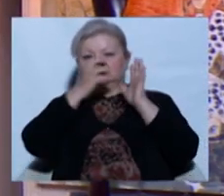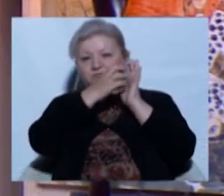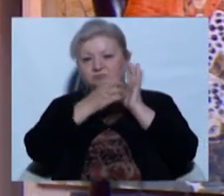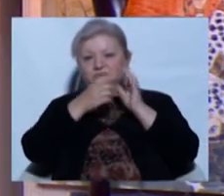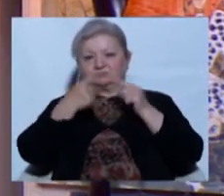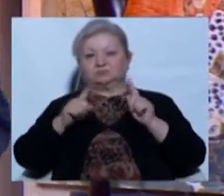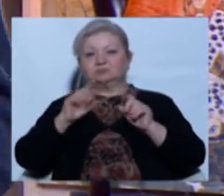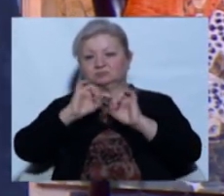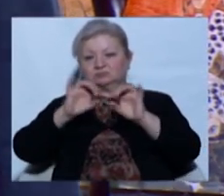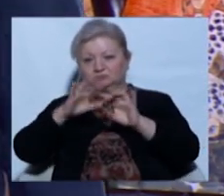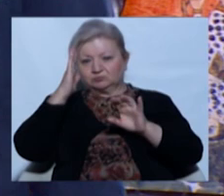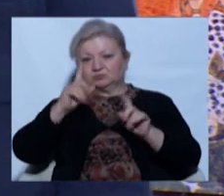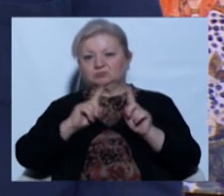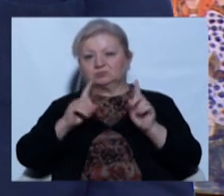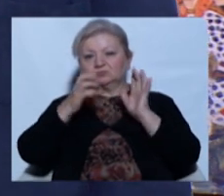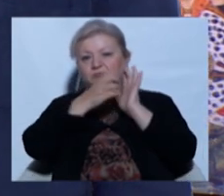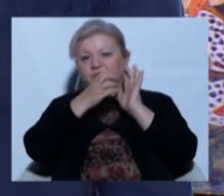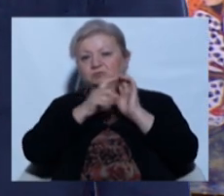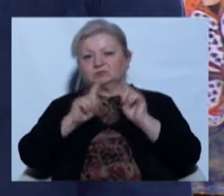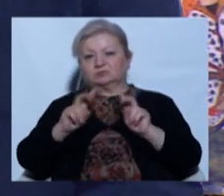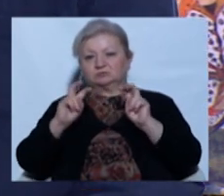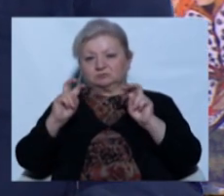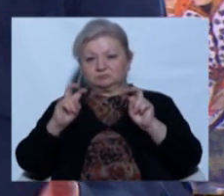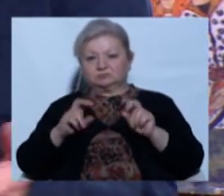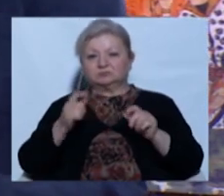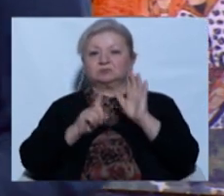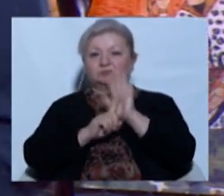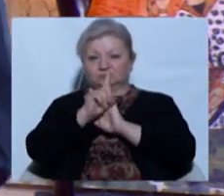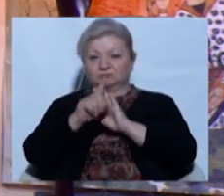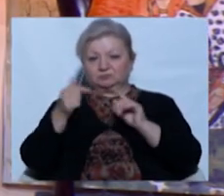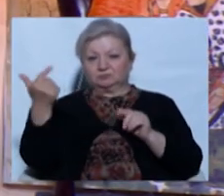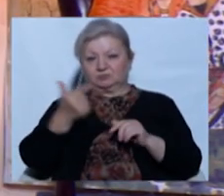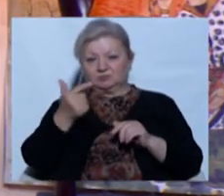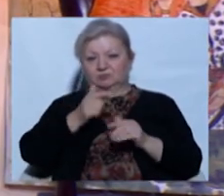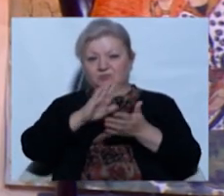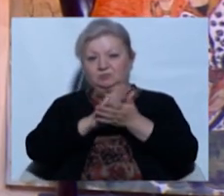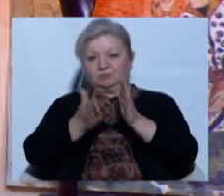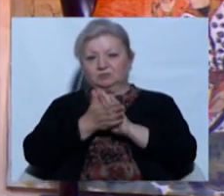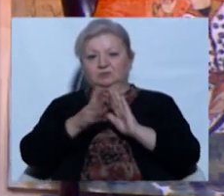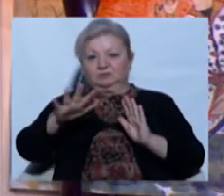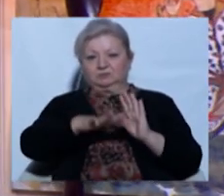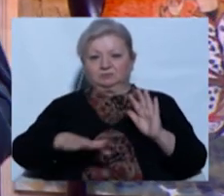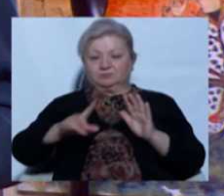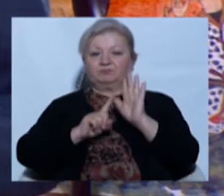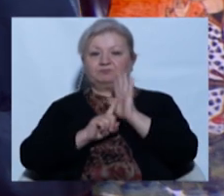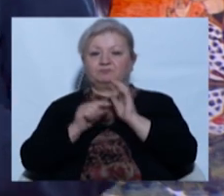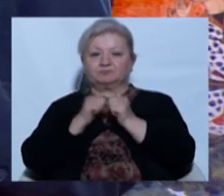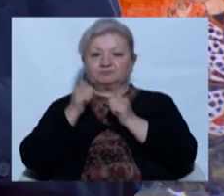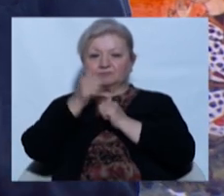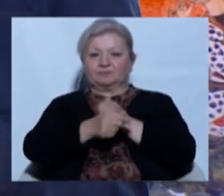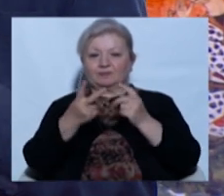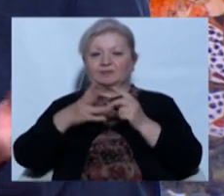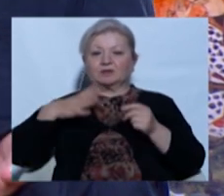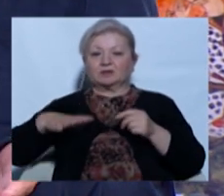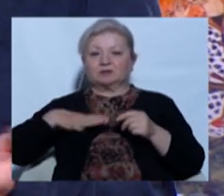რაზეც ნიშნავს სახელმწიფო სიმბოლიკები. დავიწყოთ ზოგადად გეოგრაფიული მდებარეობით. პირველ რიგში საქართველოს შესახებ,